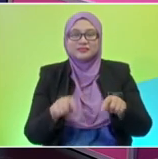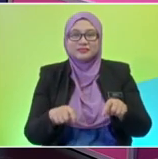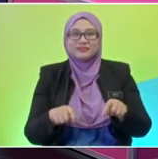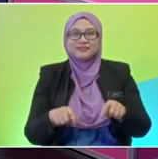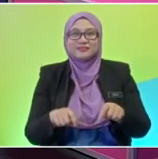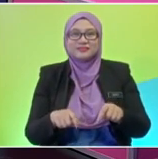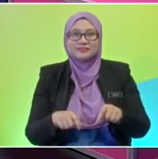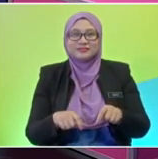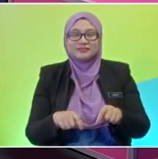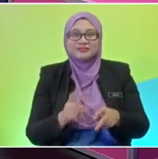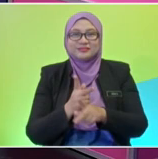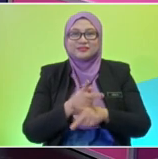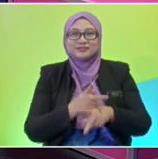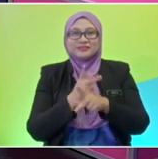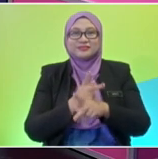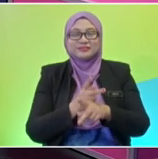terlebih dahulu